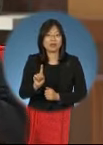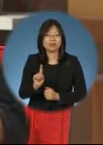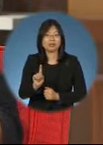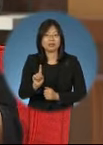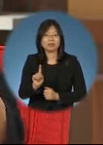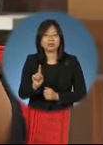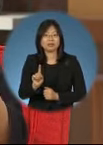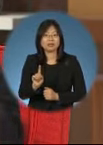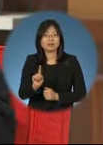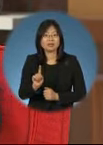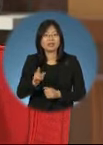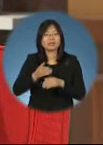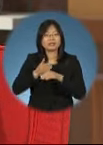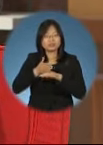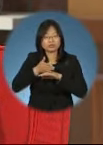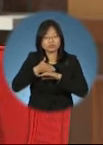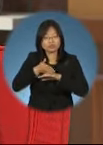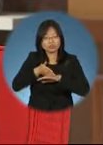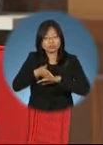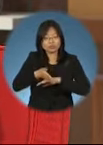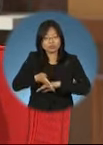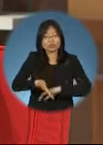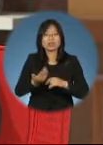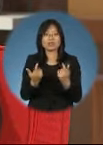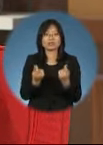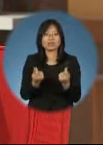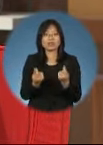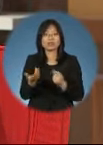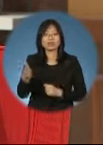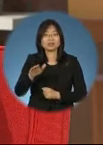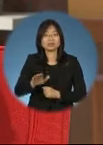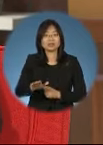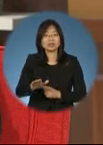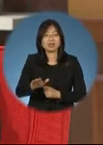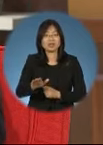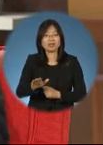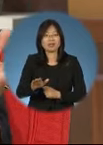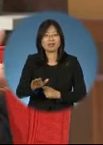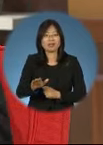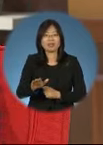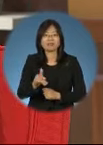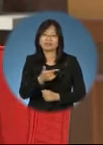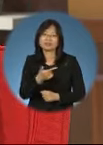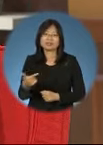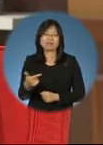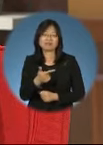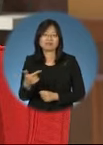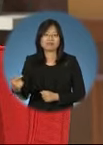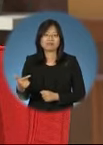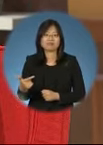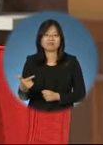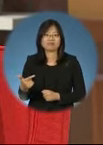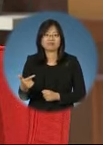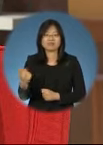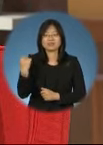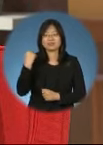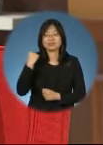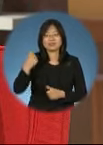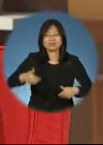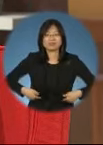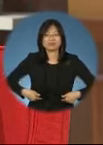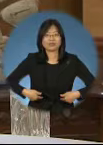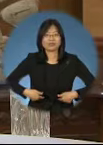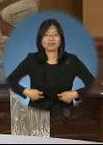타이밍으로 치면 슬로우. 천천히. 예, 그런 거지만 예, 이것도 예. 또 대단한 그런 저력이 필요해요. 근데